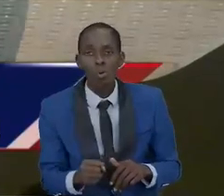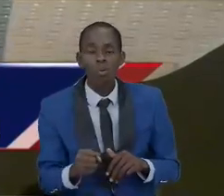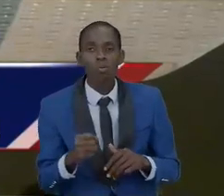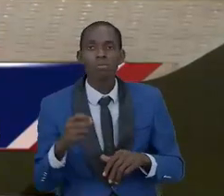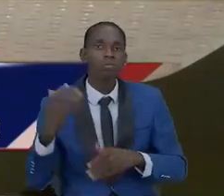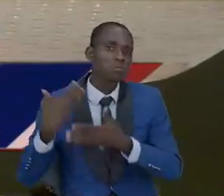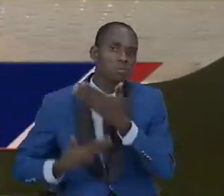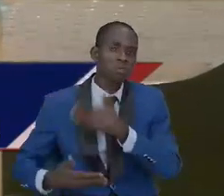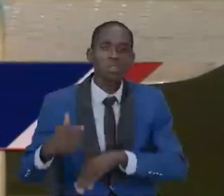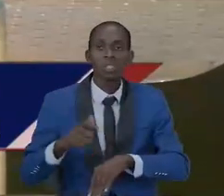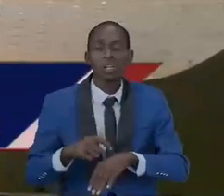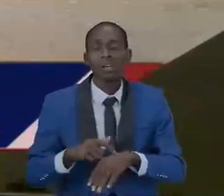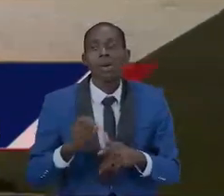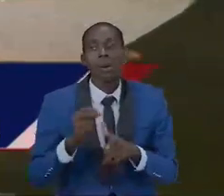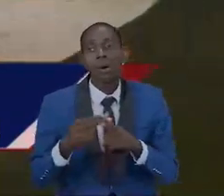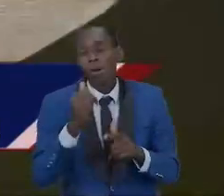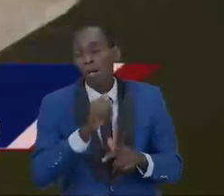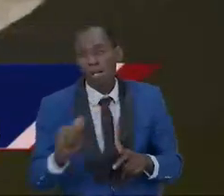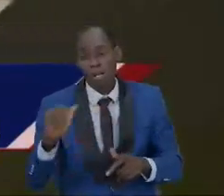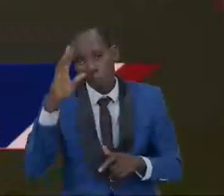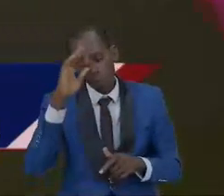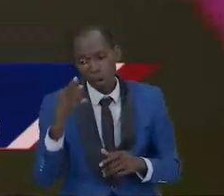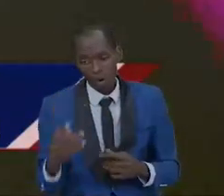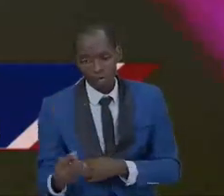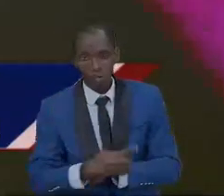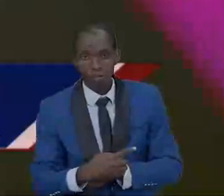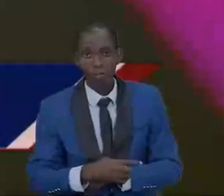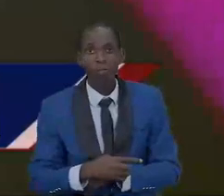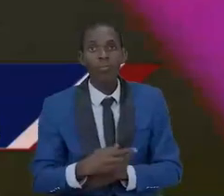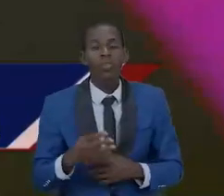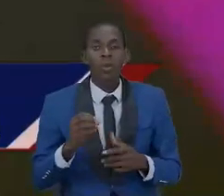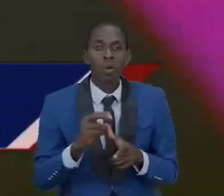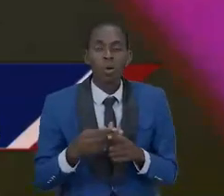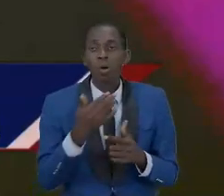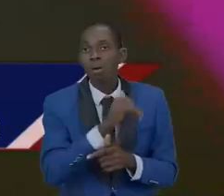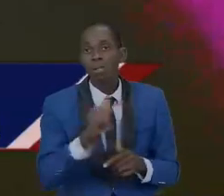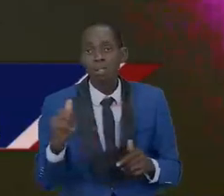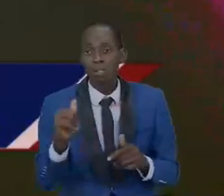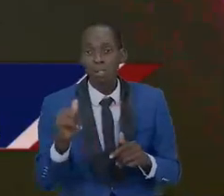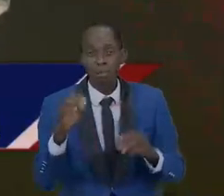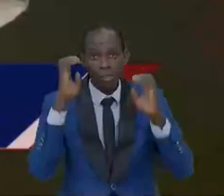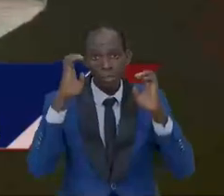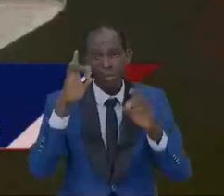gifs de l'ancienne dispensation ou les Juifs d'aujourd'hui ils